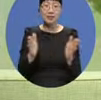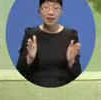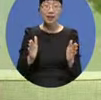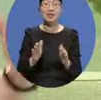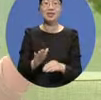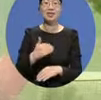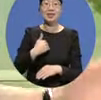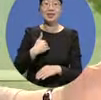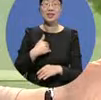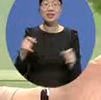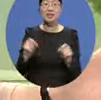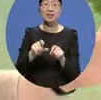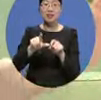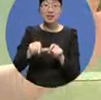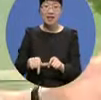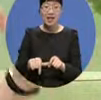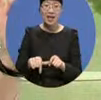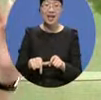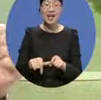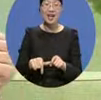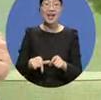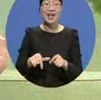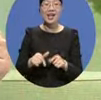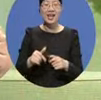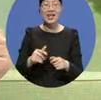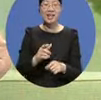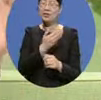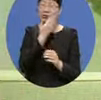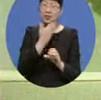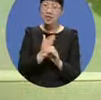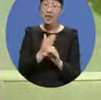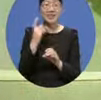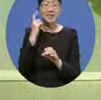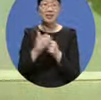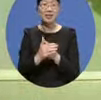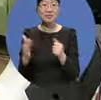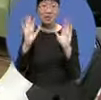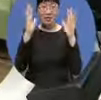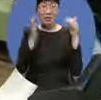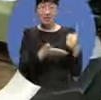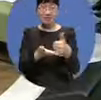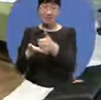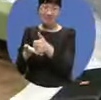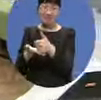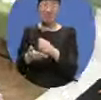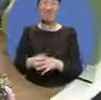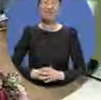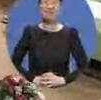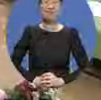시작하라. 일단 저희가 진짜 짧은 시간에 네. 진행을 들어야 되기 때문에 큰 박수로 청해드리도록 하겠습니다. 감사합니다.